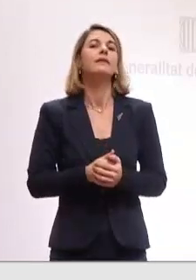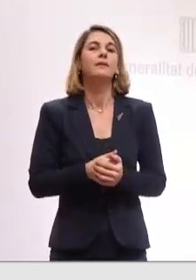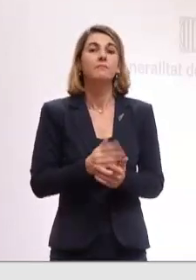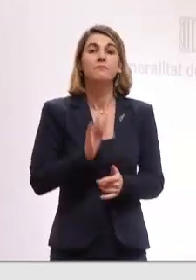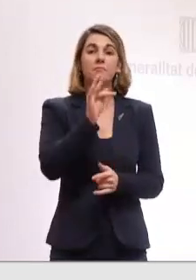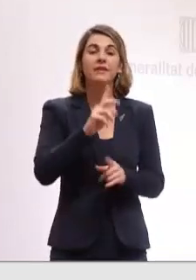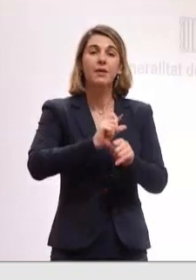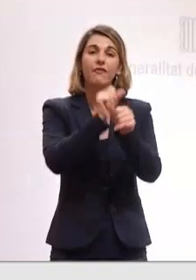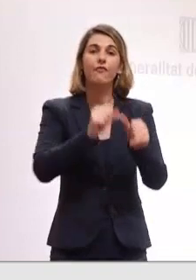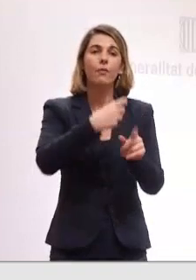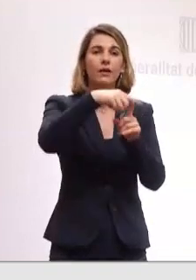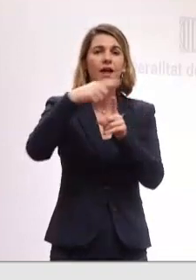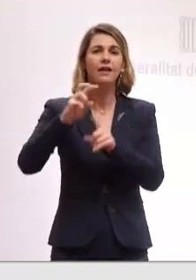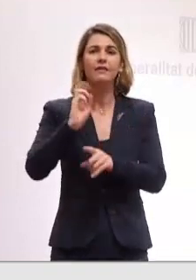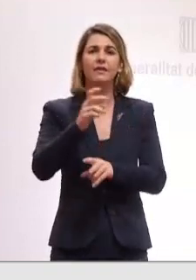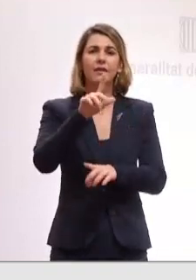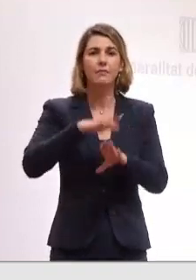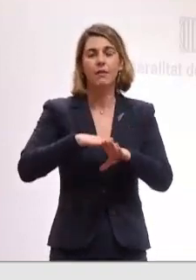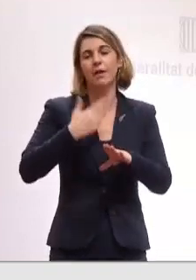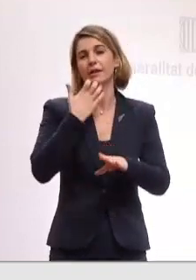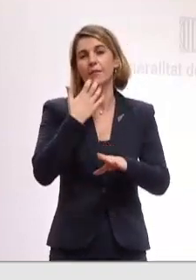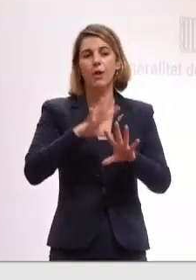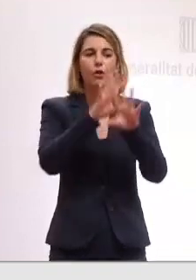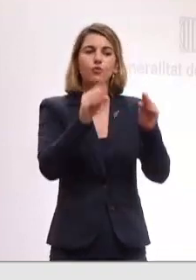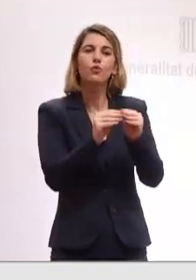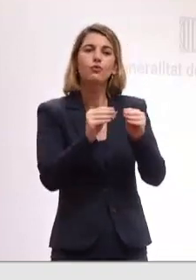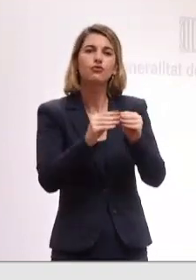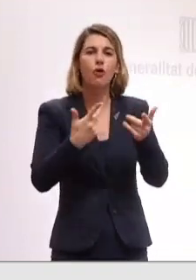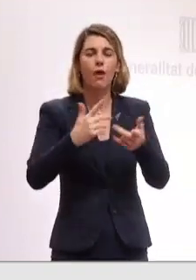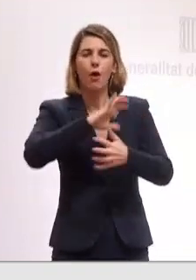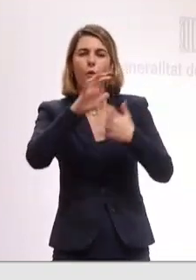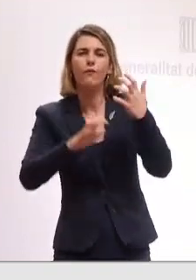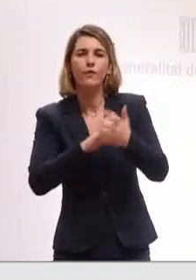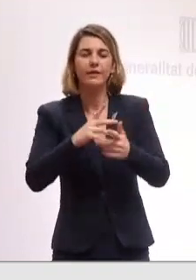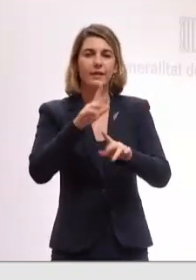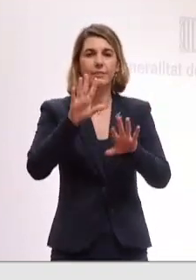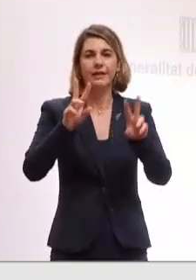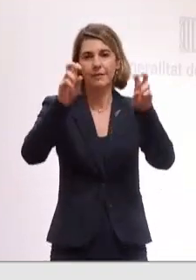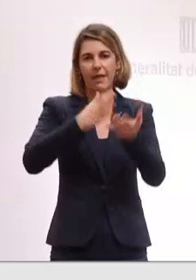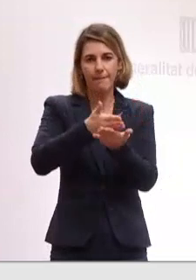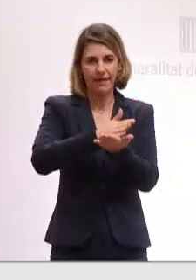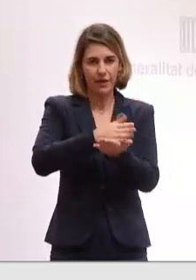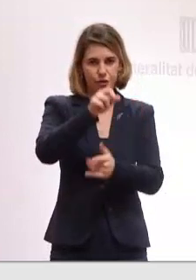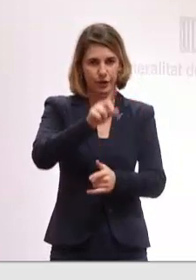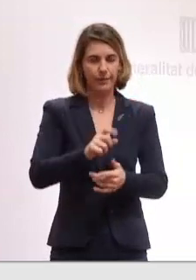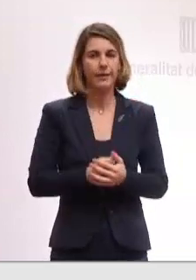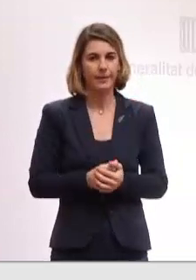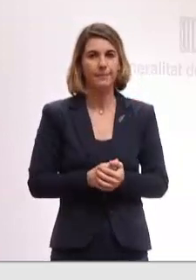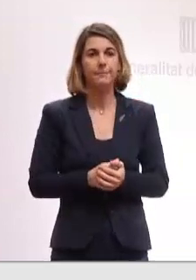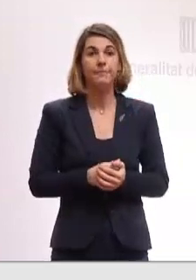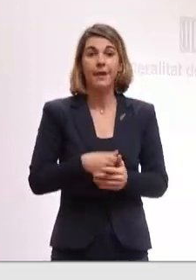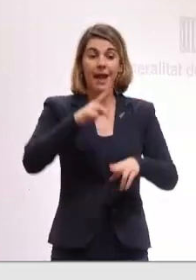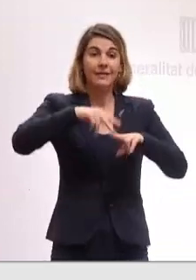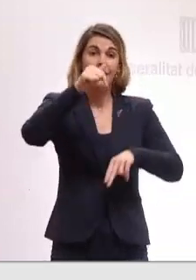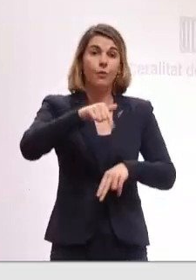formes alternatives per a la resolució de conflictes, com també pot ser la mediació. Per això l'acte d'avui també ha de servir per